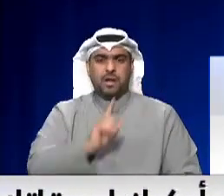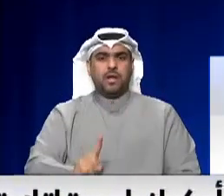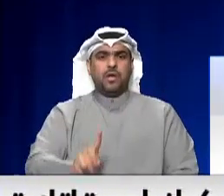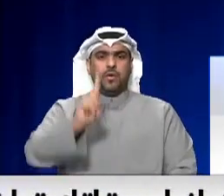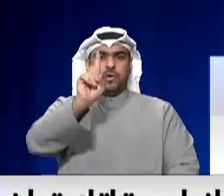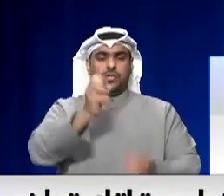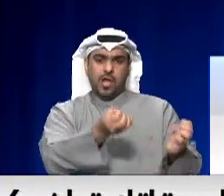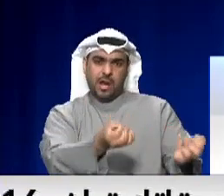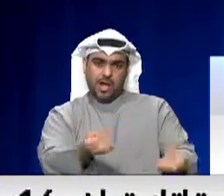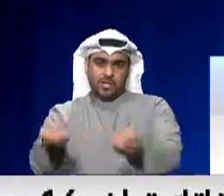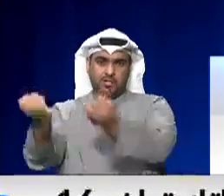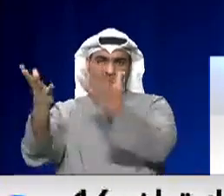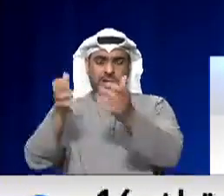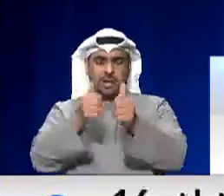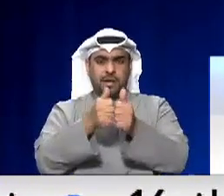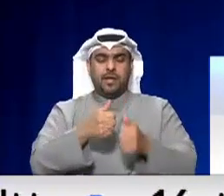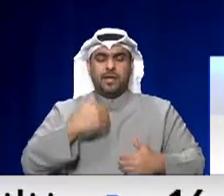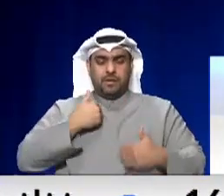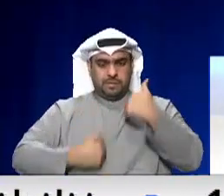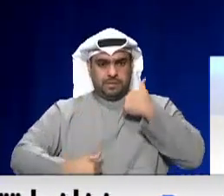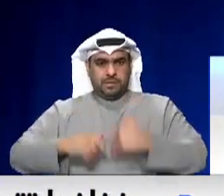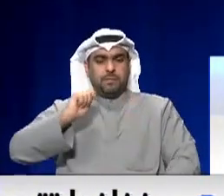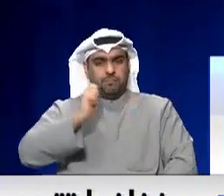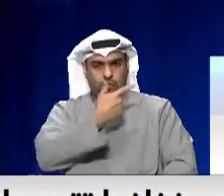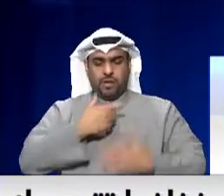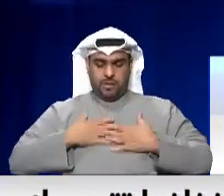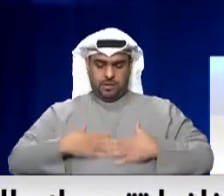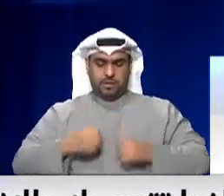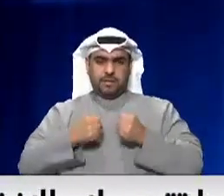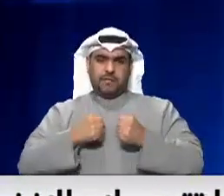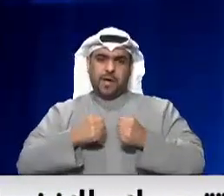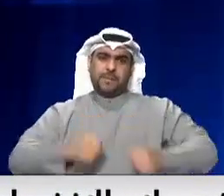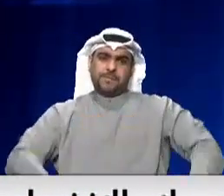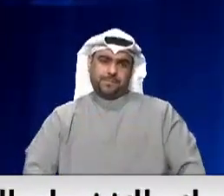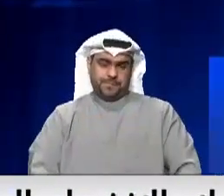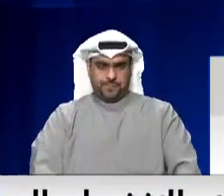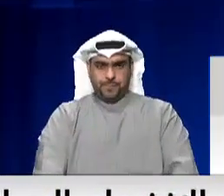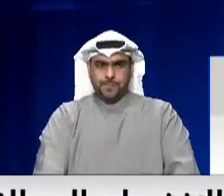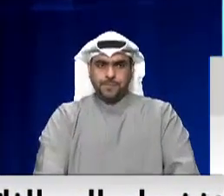فسيح جناته ويمن على المصابين بالشفاء العاجل.